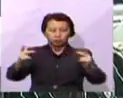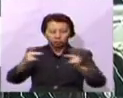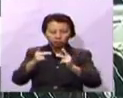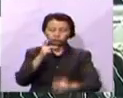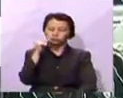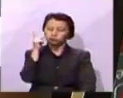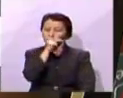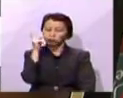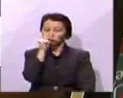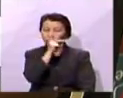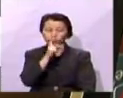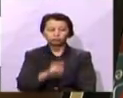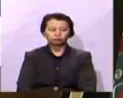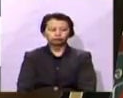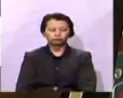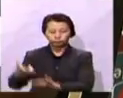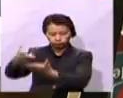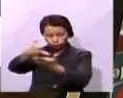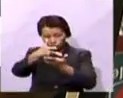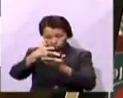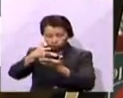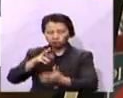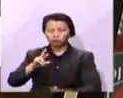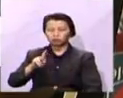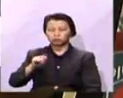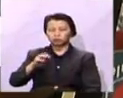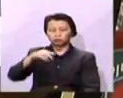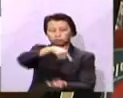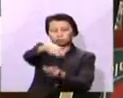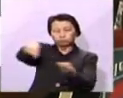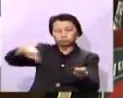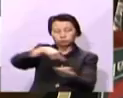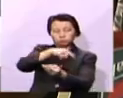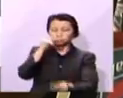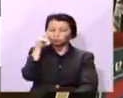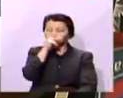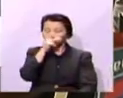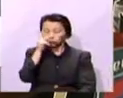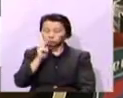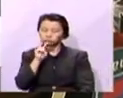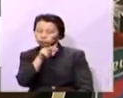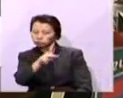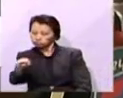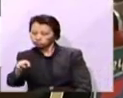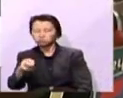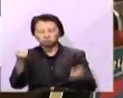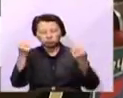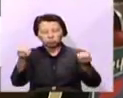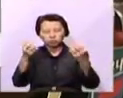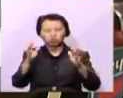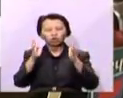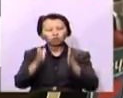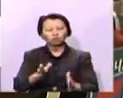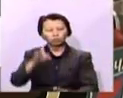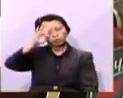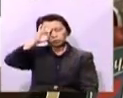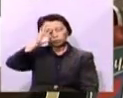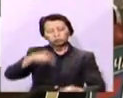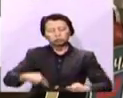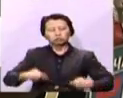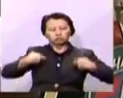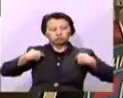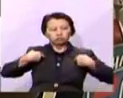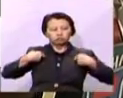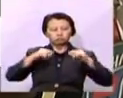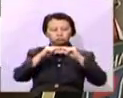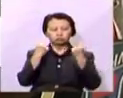Kajang. Dalam tinjauan RTM di sekitar kawasan Kajang mendapati terdapat ramai masyarakat India yang hidup di